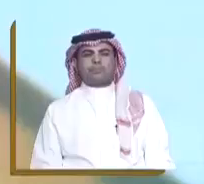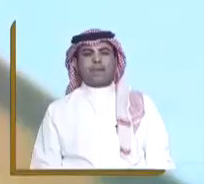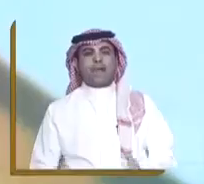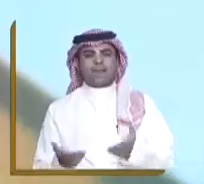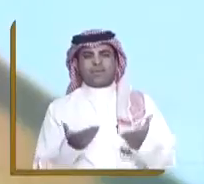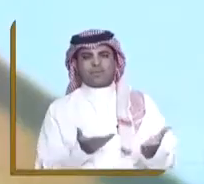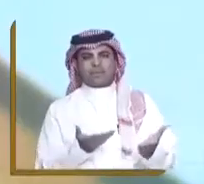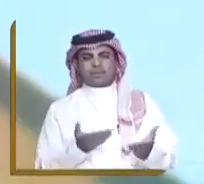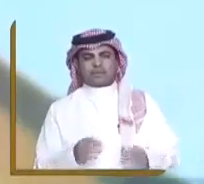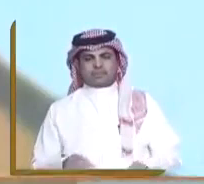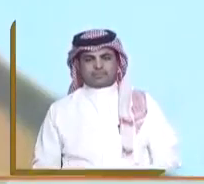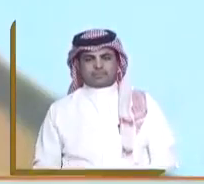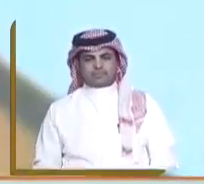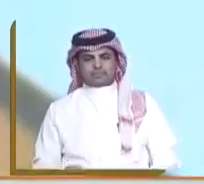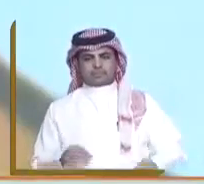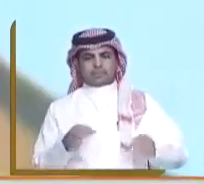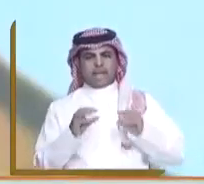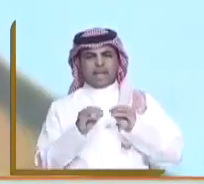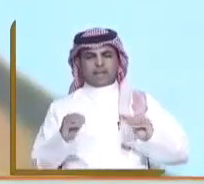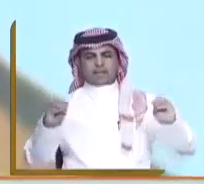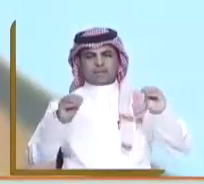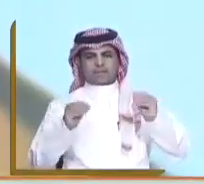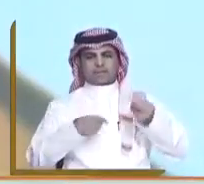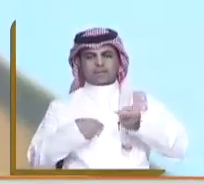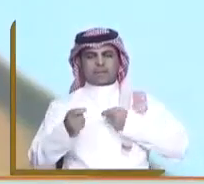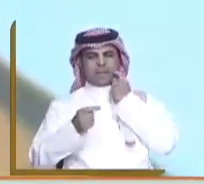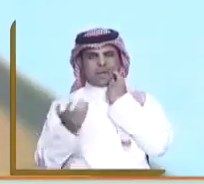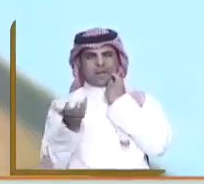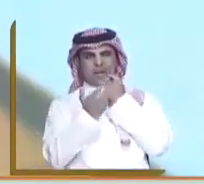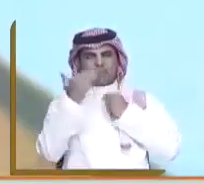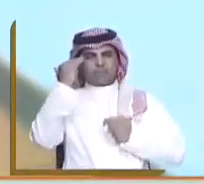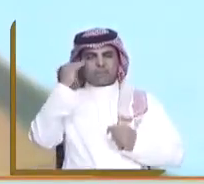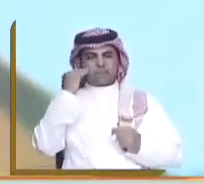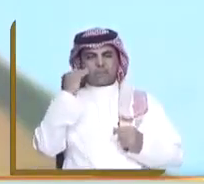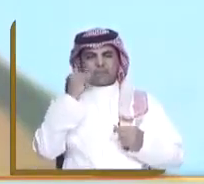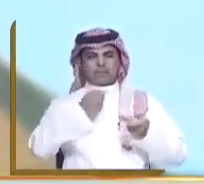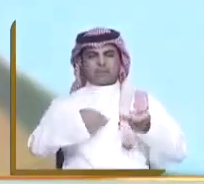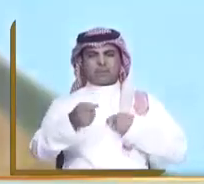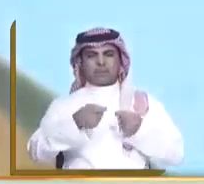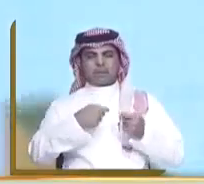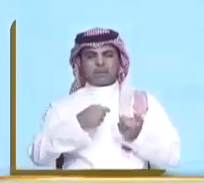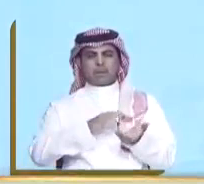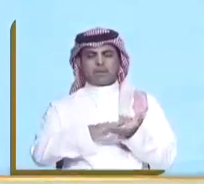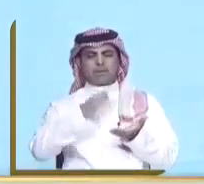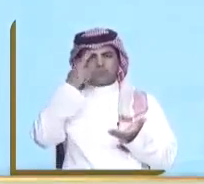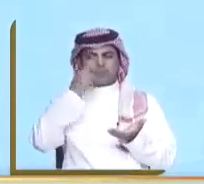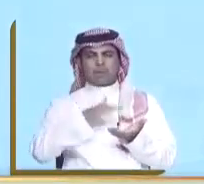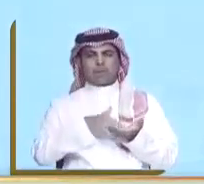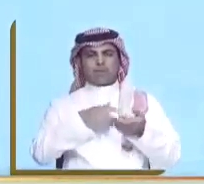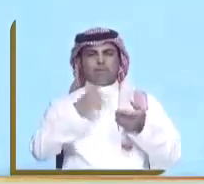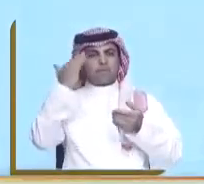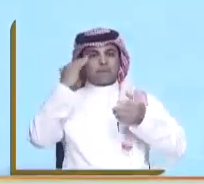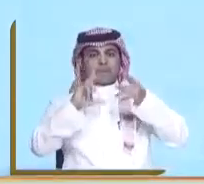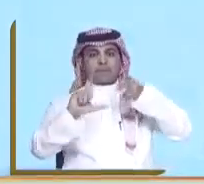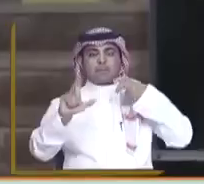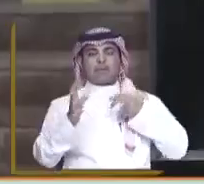اهلا بكم كشفت هيئه السوق الماليه ارتفاع عدد السيدات المستثمرات في سوق الاسهم المحليه الى اكثر من مليون